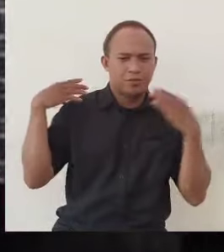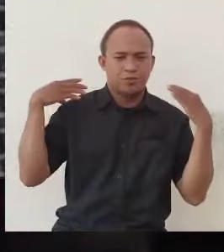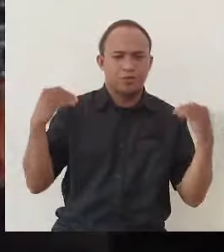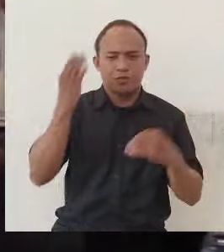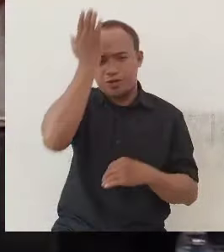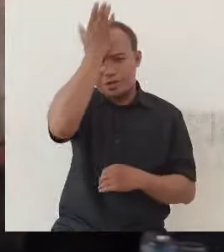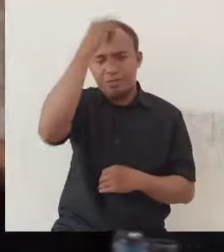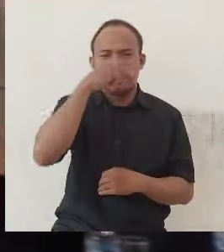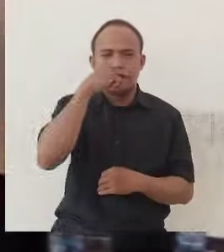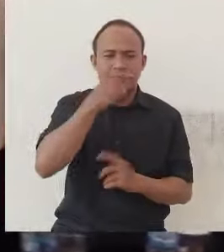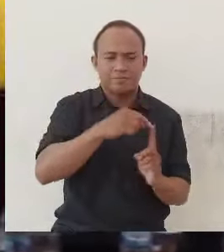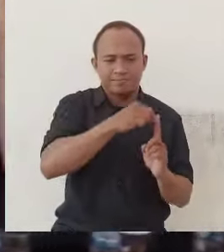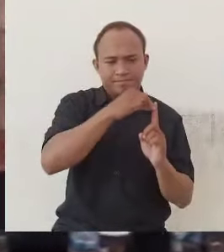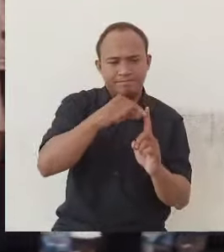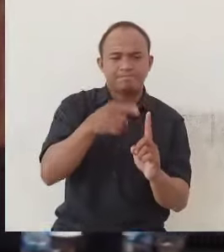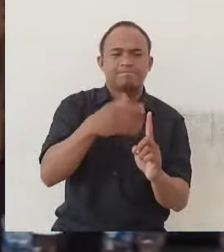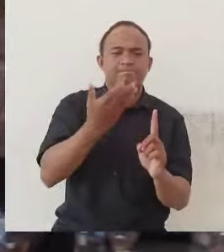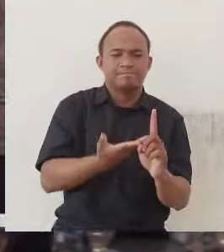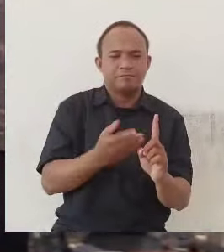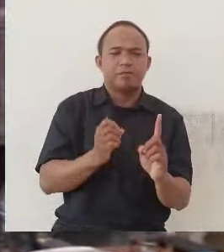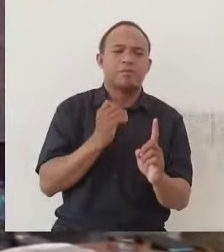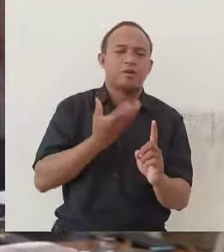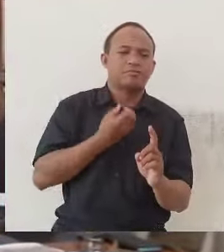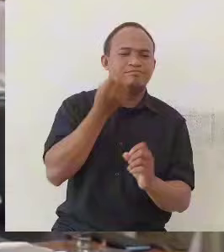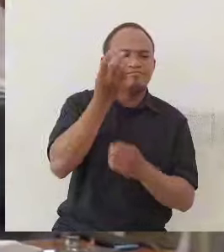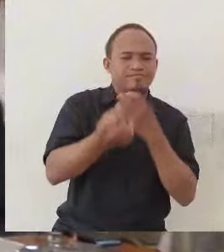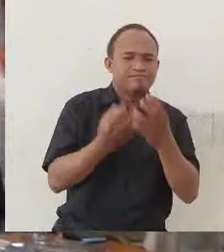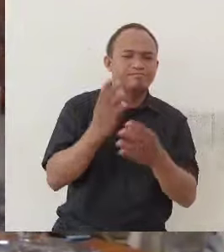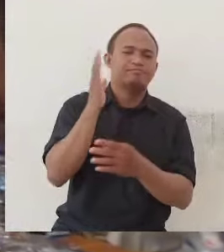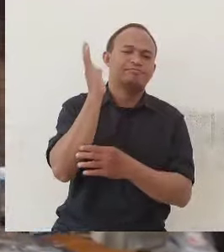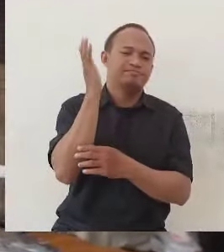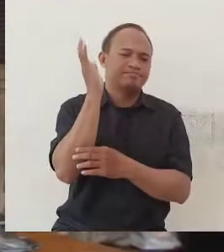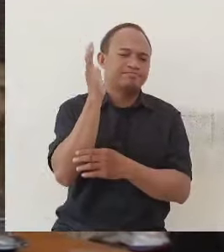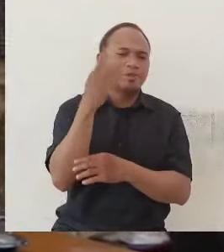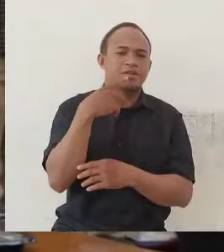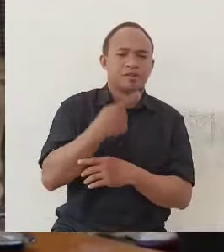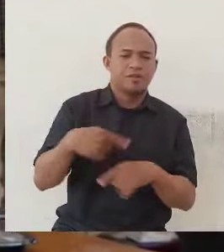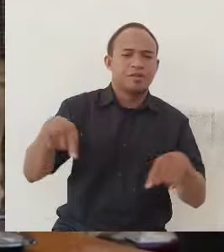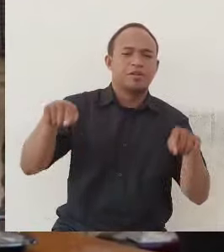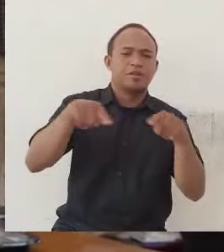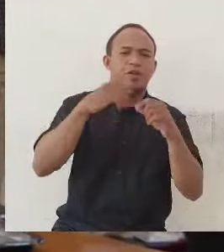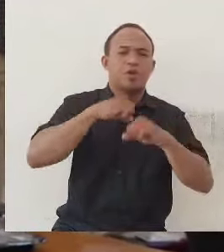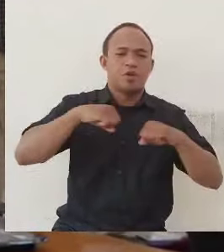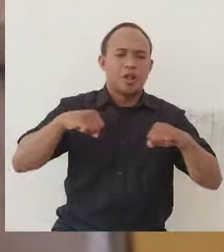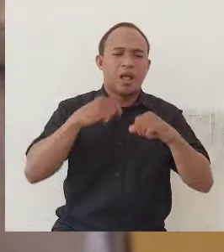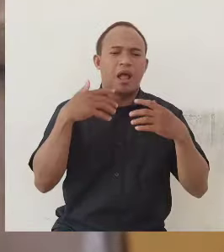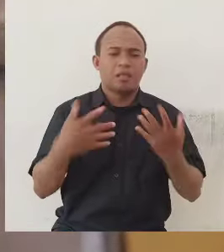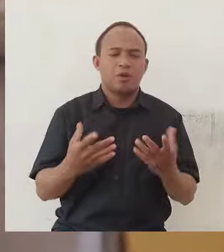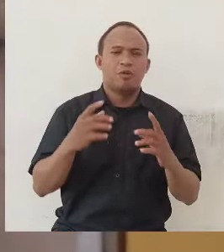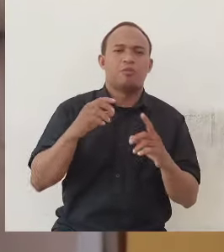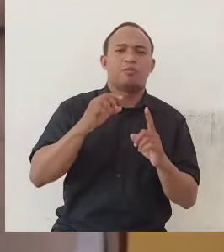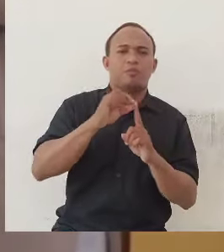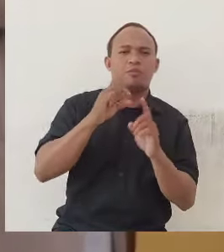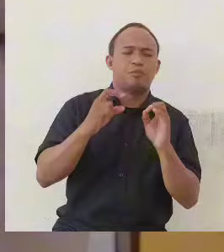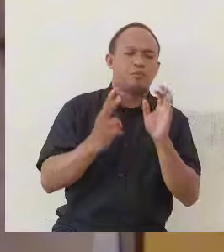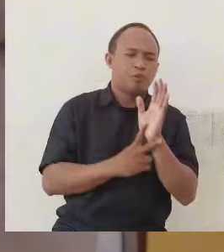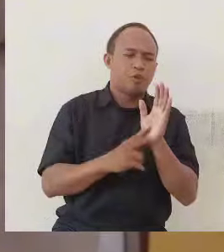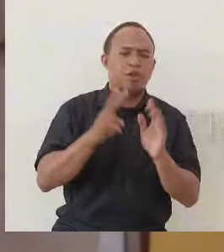Penjabat Gubernur Gorontalo Rudy Salahuddin melepas kontingen Gorontalo yang akan bertanding pada Pekan Olahraga Nasional atau